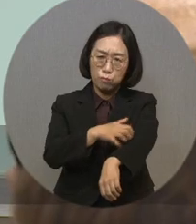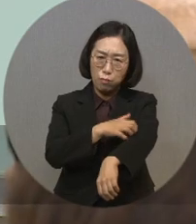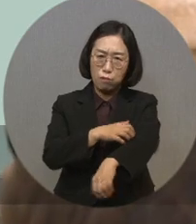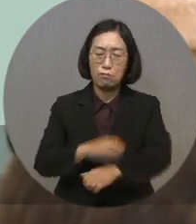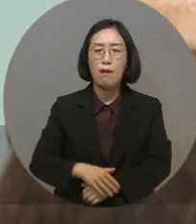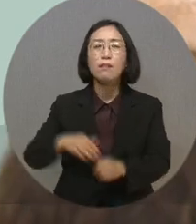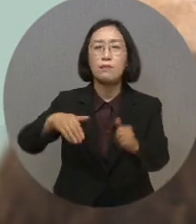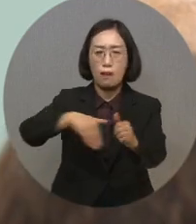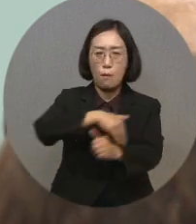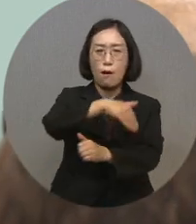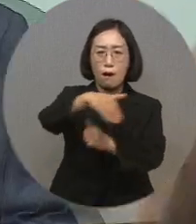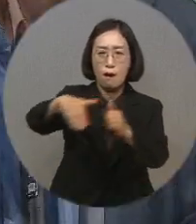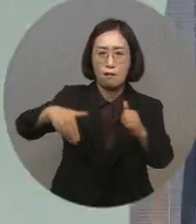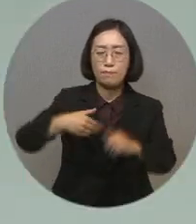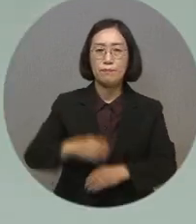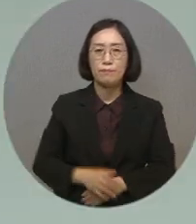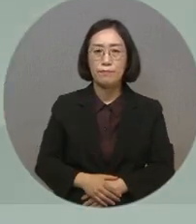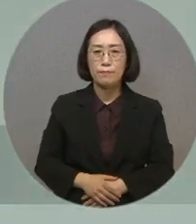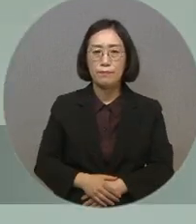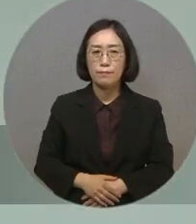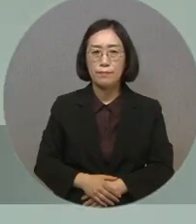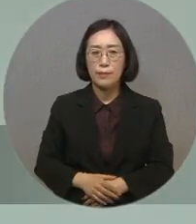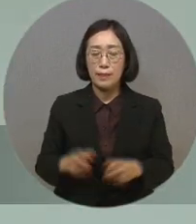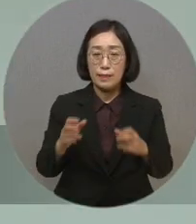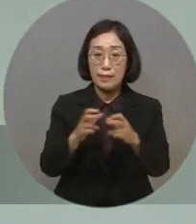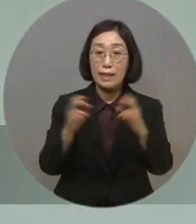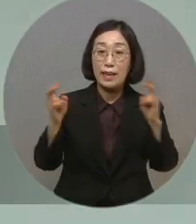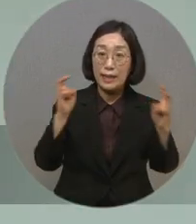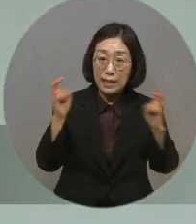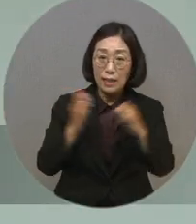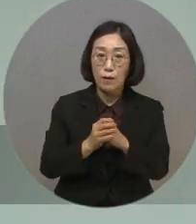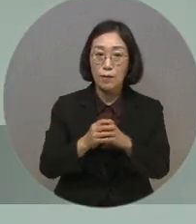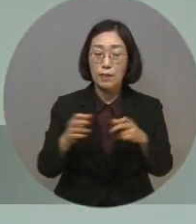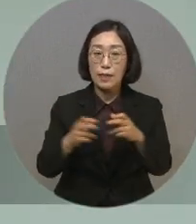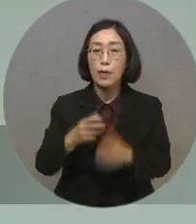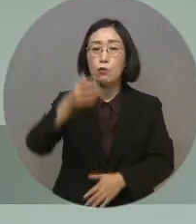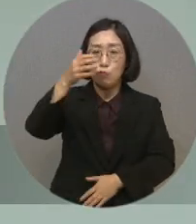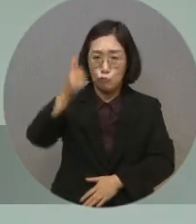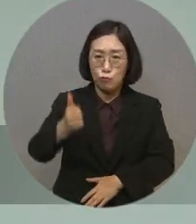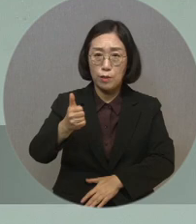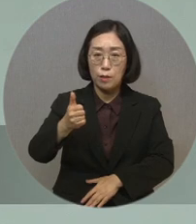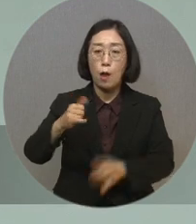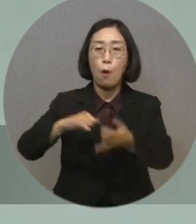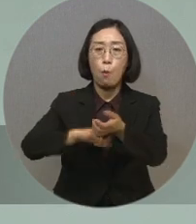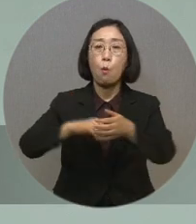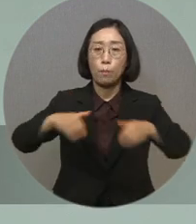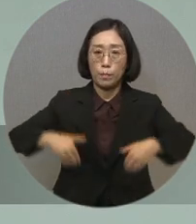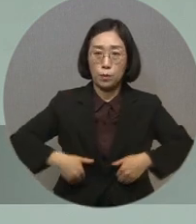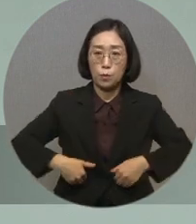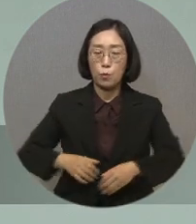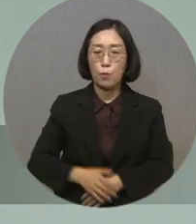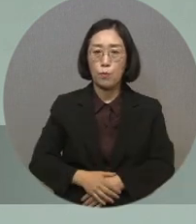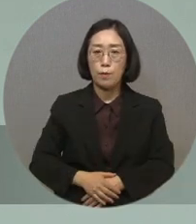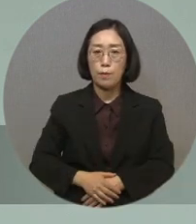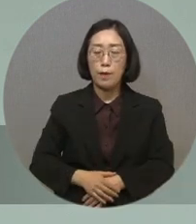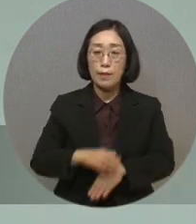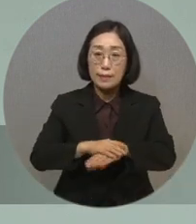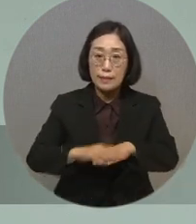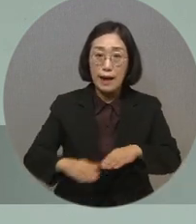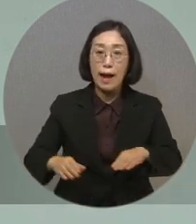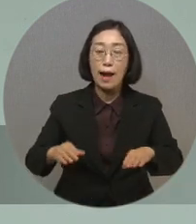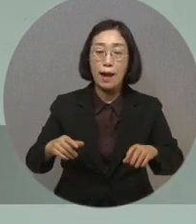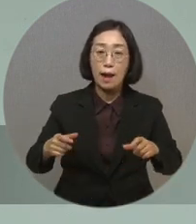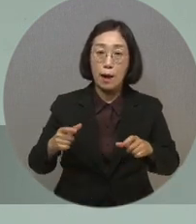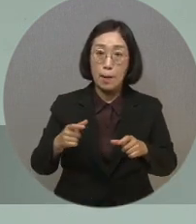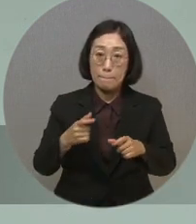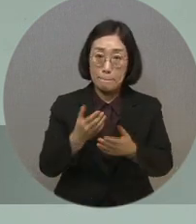이런 상황입니다. 장애인 기업은 장애인이 주인이어야 한다고 저는 생각합니다. 활성화된